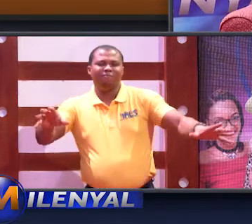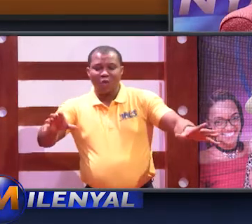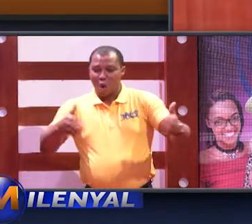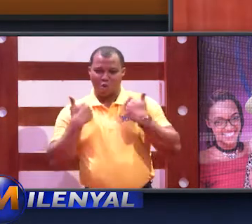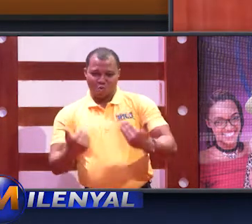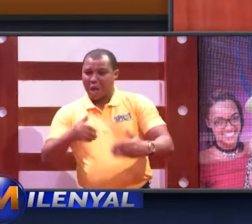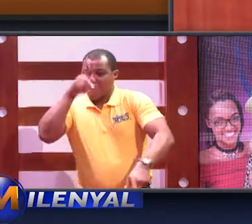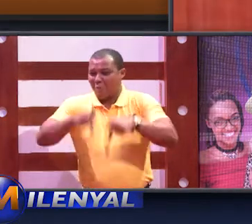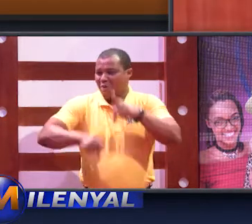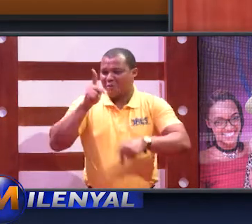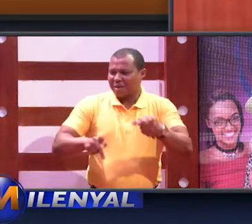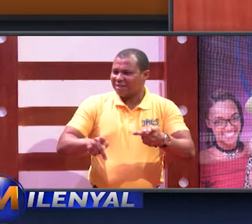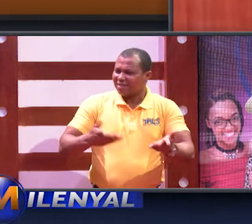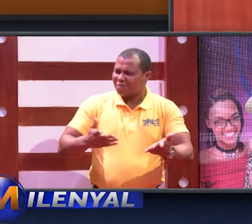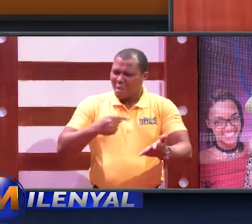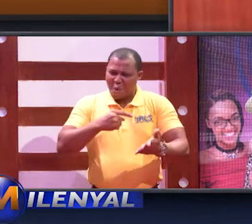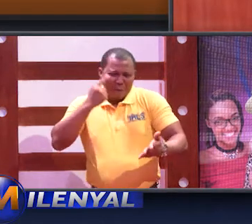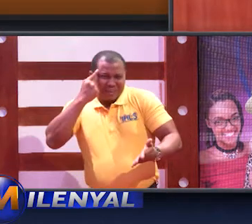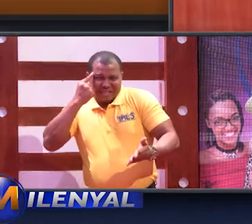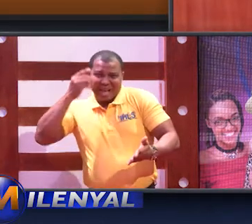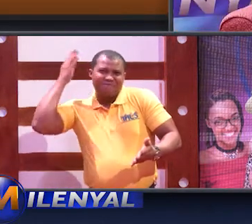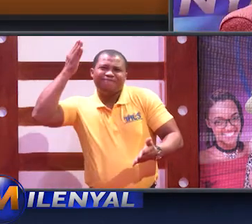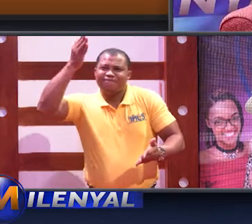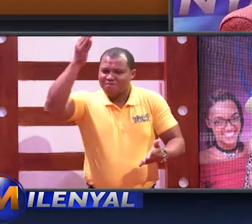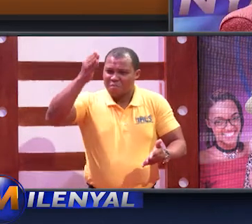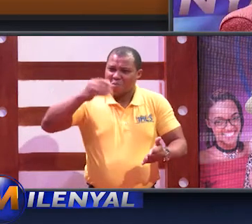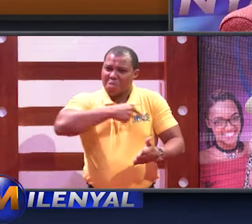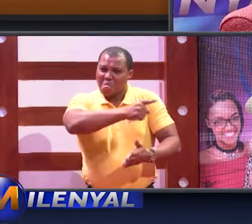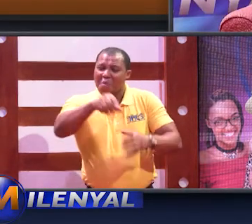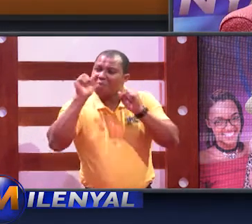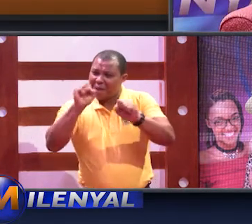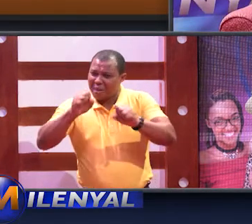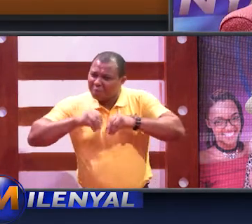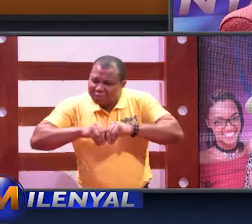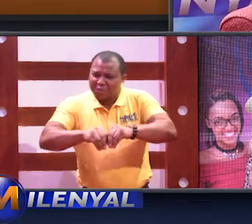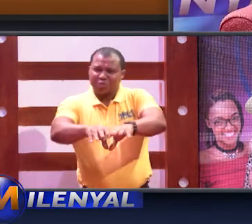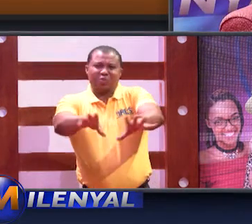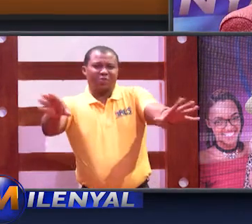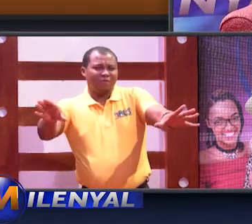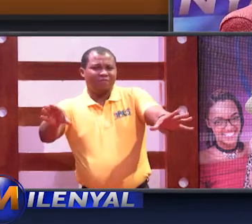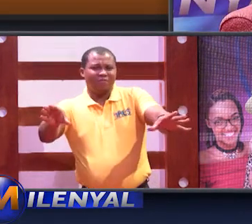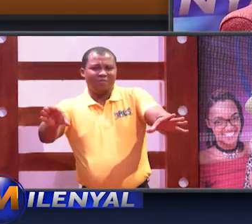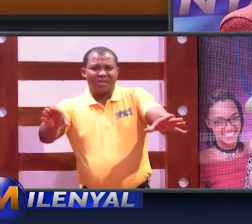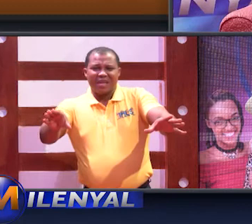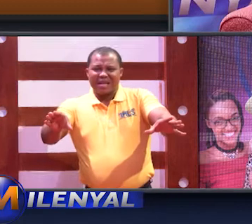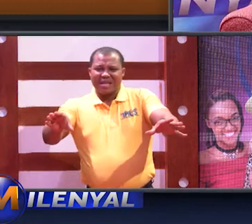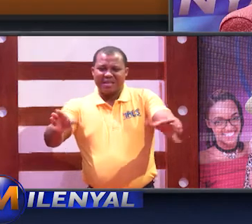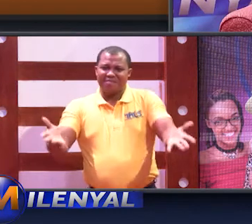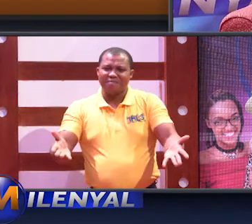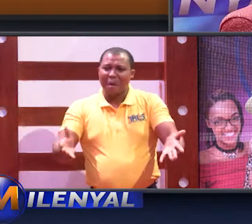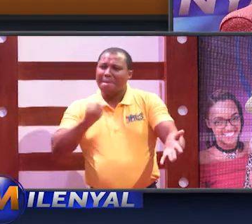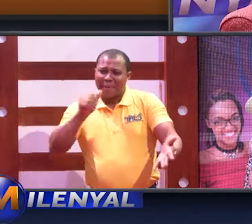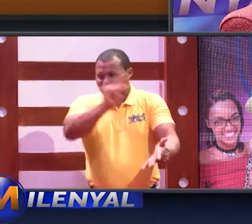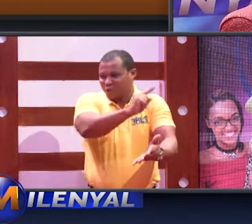Port-au-Prince seulement, est-ce que il y a moyen pour nous étendre parce que généralement même le m'a parlé me dit capitale de Port-au-Prince,